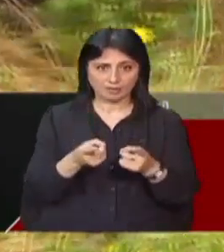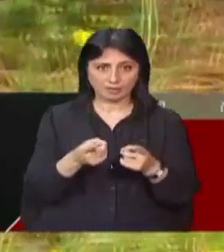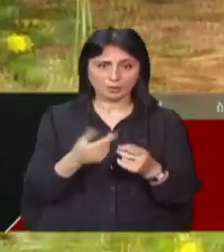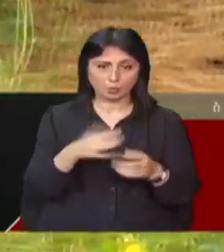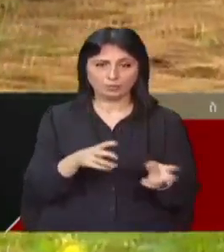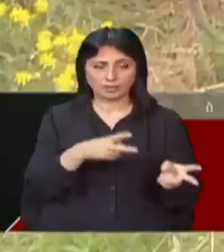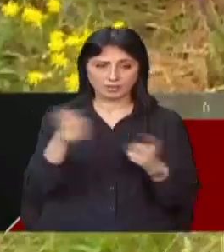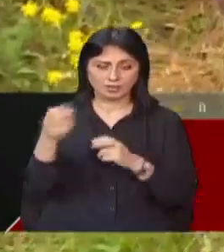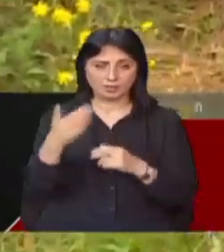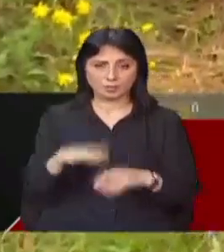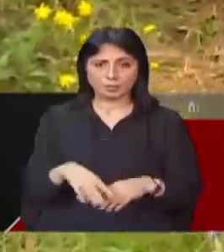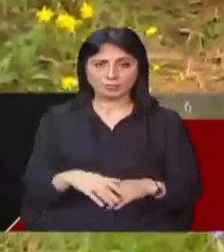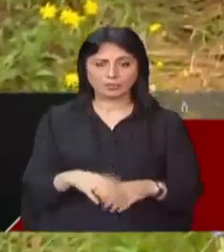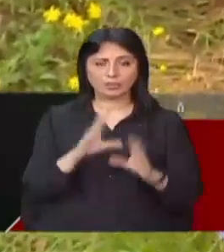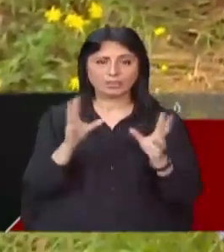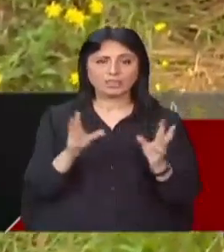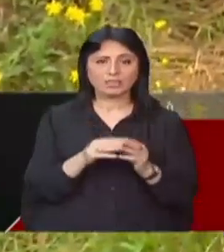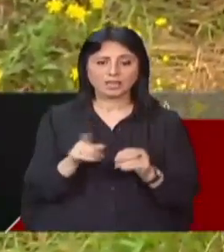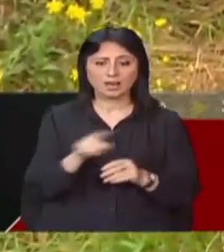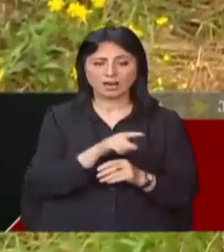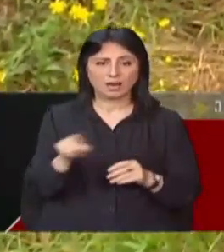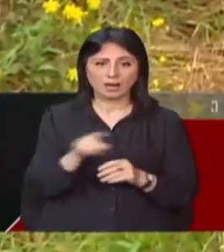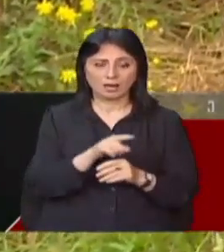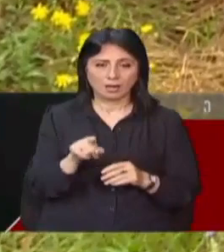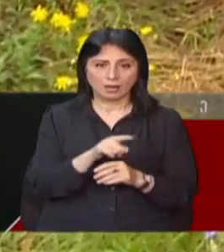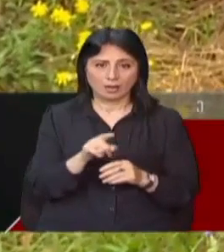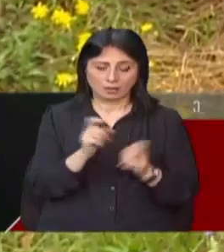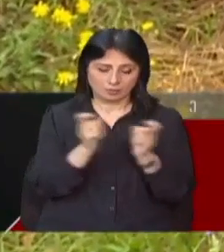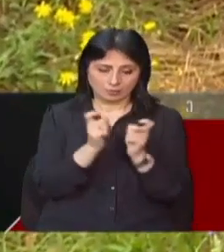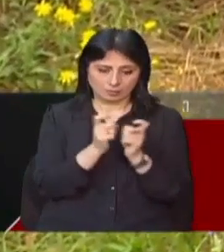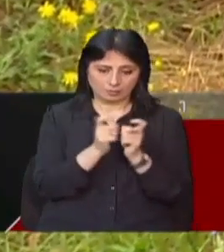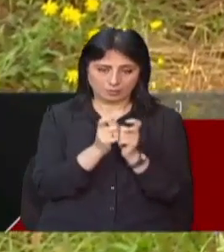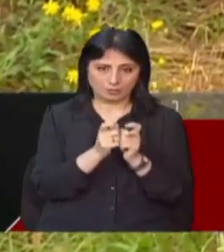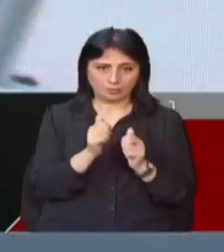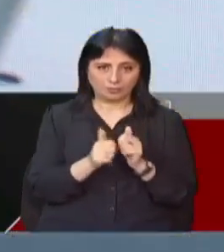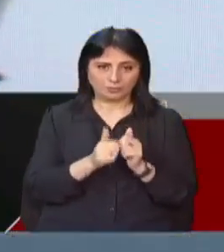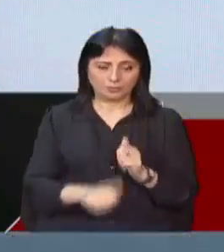წაყვანილი ყოლია. საერთოდ ერთმანეთში რავი, დალერდნენ ჩხუბობდნენ ხოლმე.